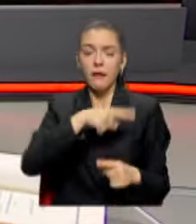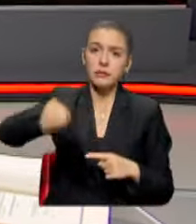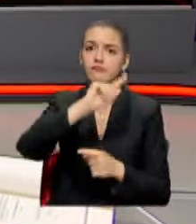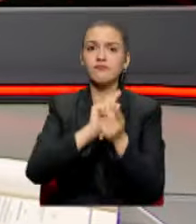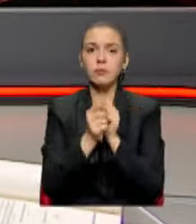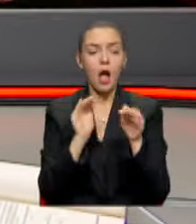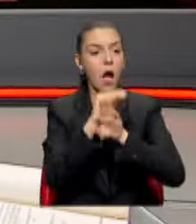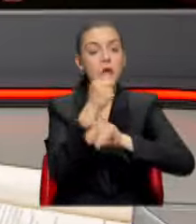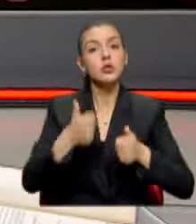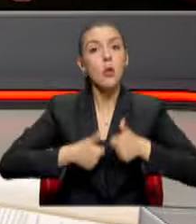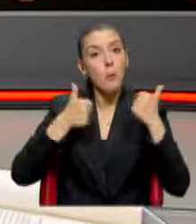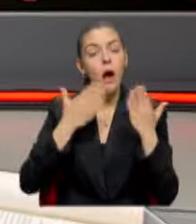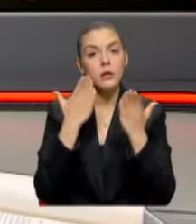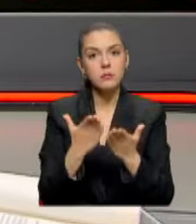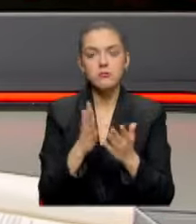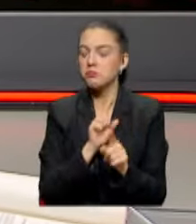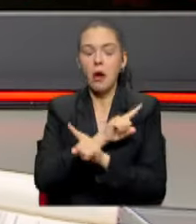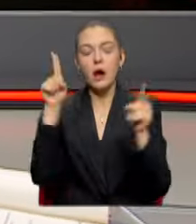Hayat pahalılığı